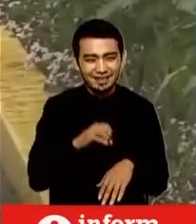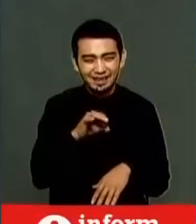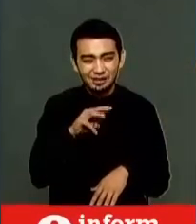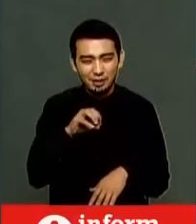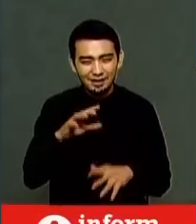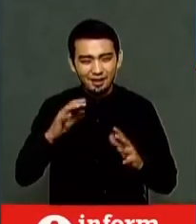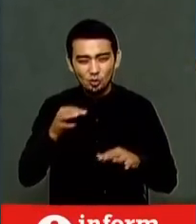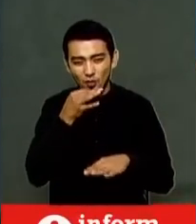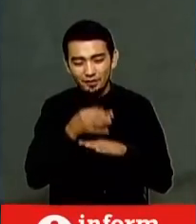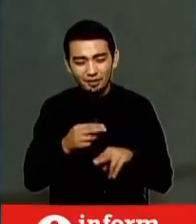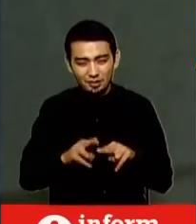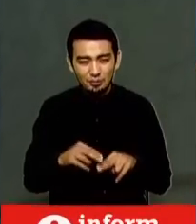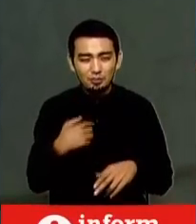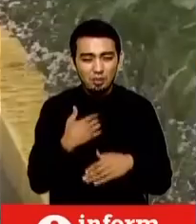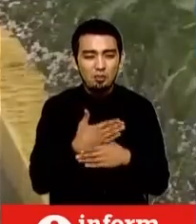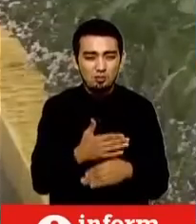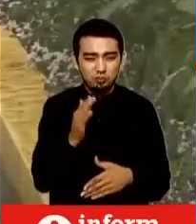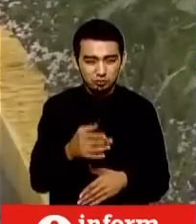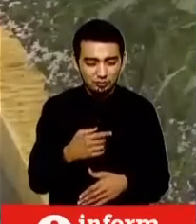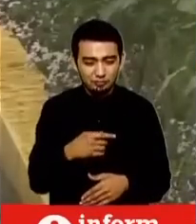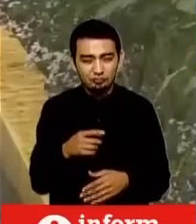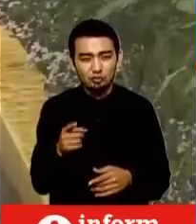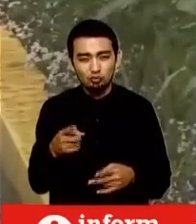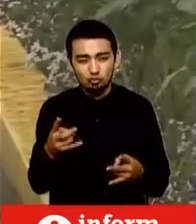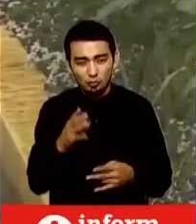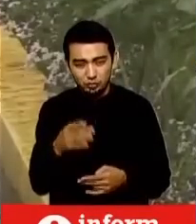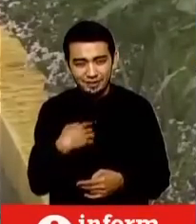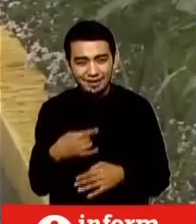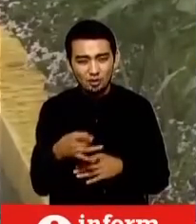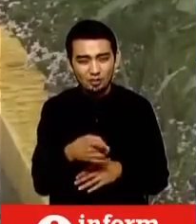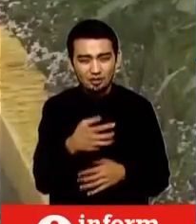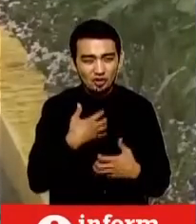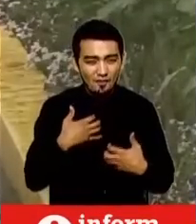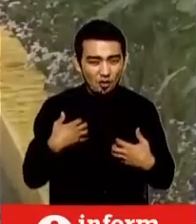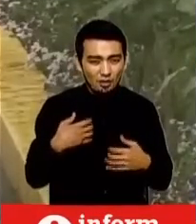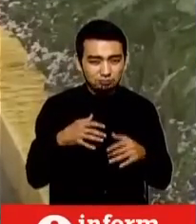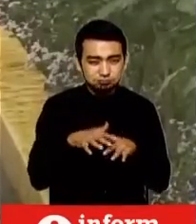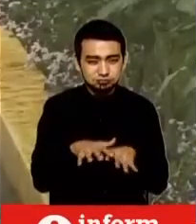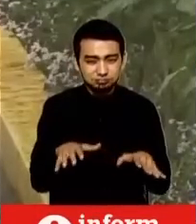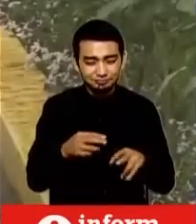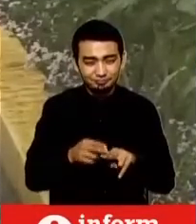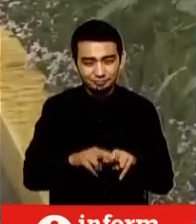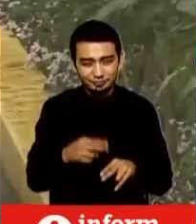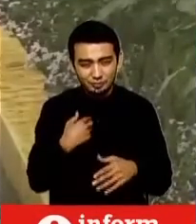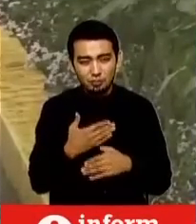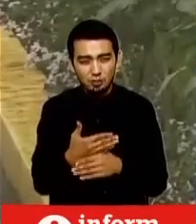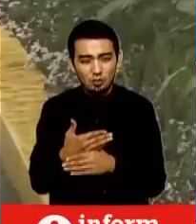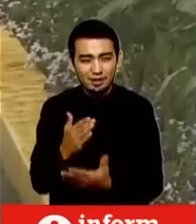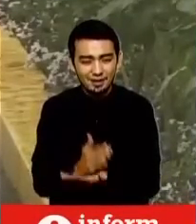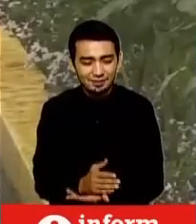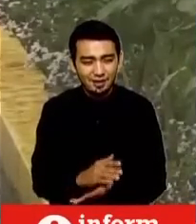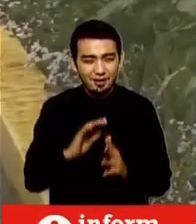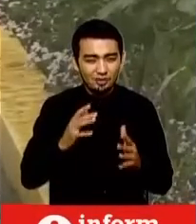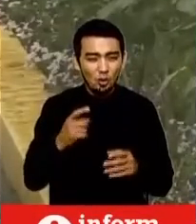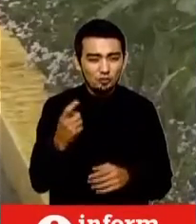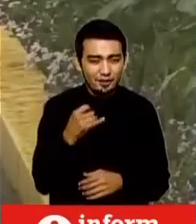қолдан келген көмекті көрсетеміз деп отыр. При необходимости в регионы. Өңірде ақбөкендер көп таралған аудандарға көмек көрсетіліп жатыр. Орман шаруашылығы